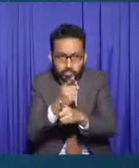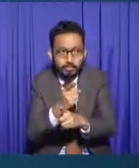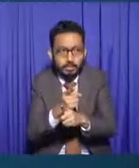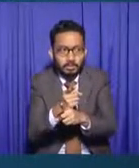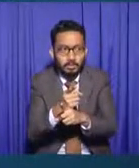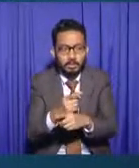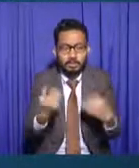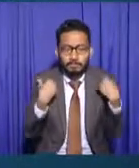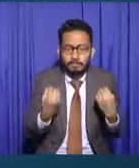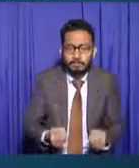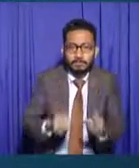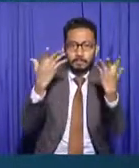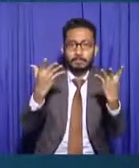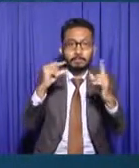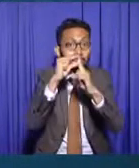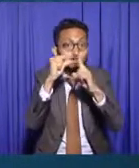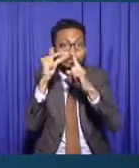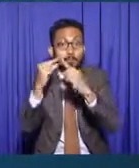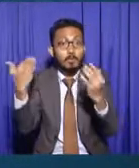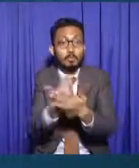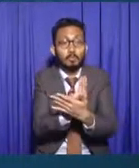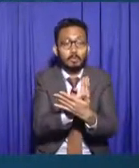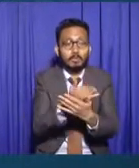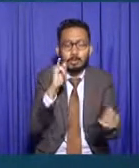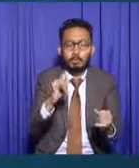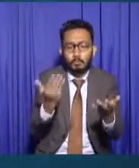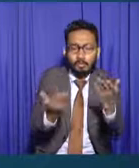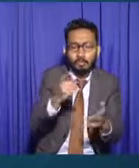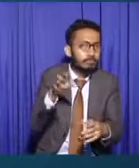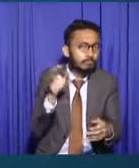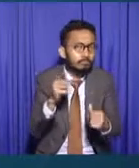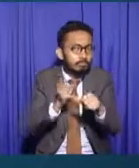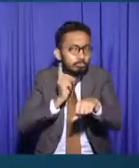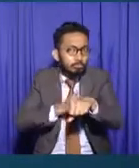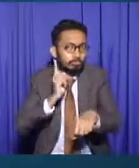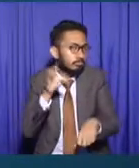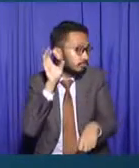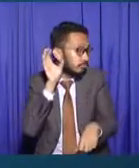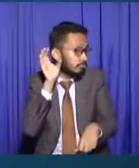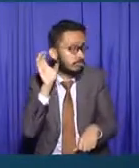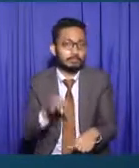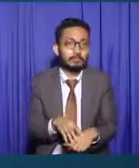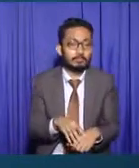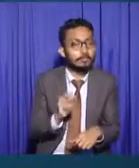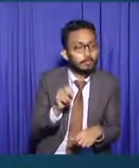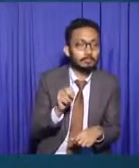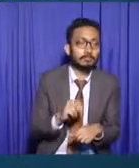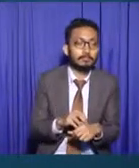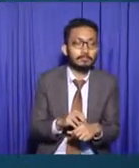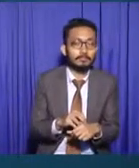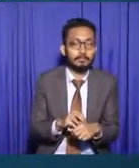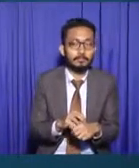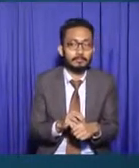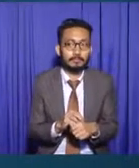penghayatan memandangkan terdapat terma-terma baru yang mungkin anda